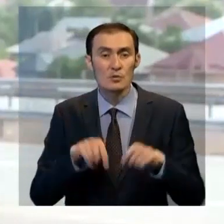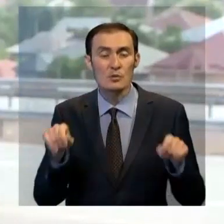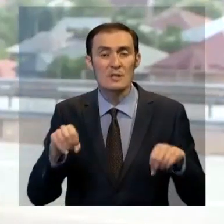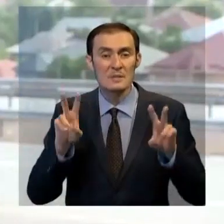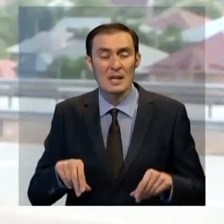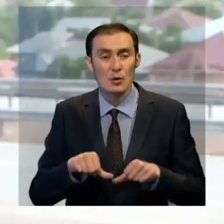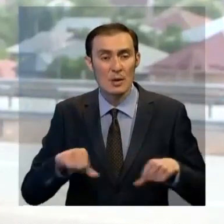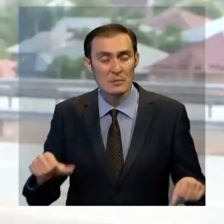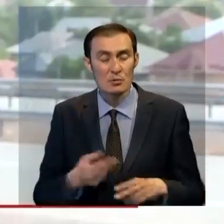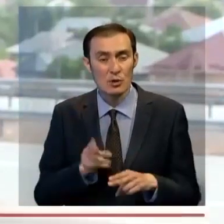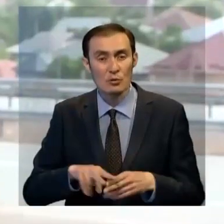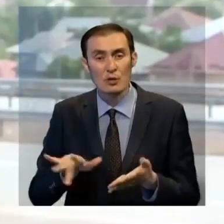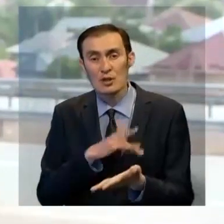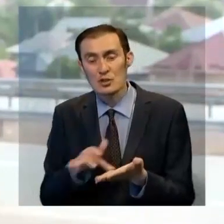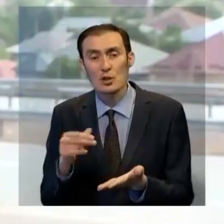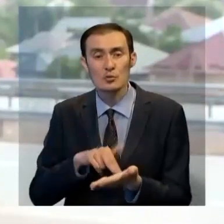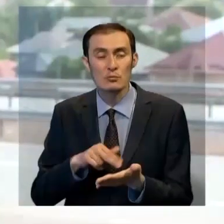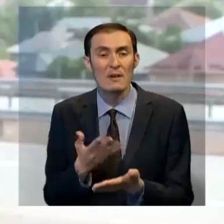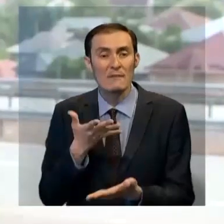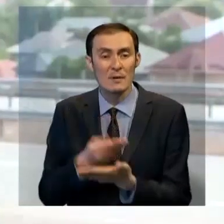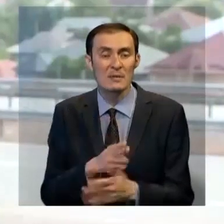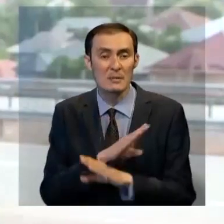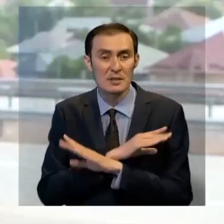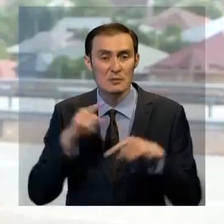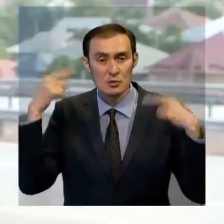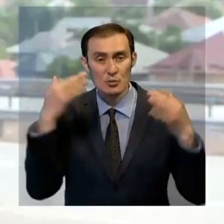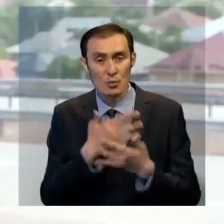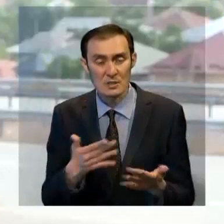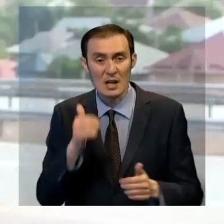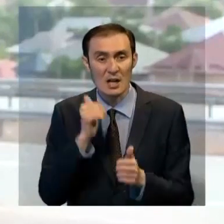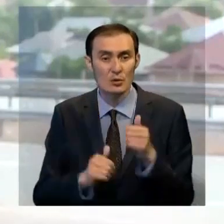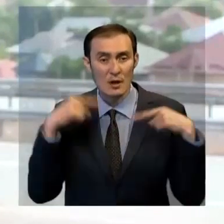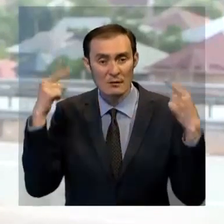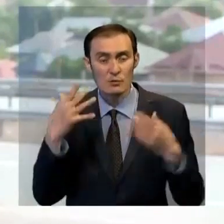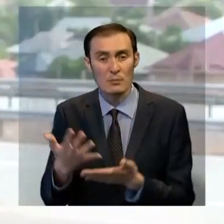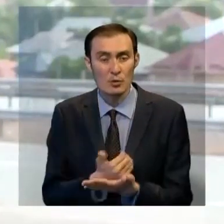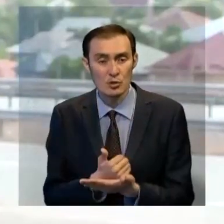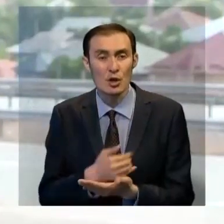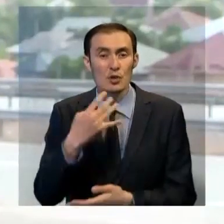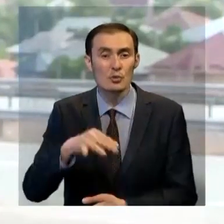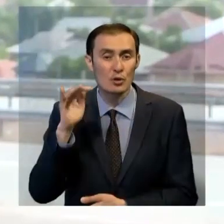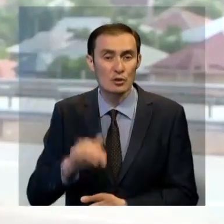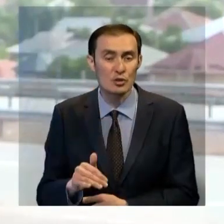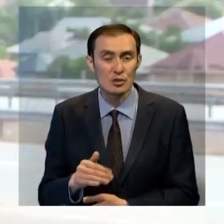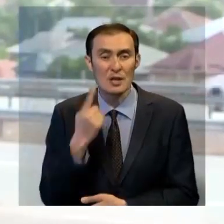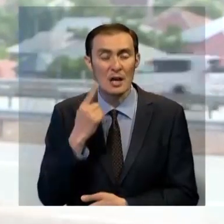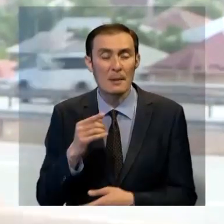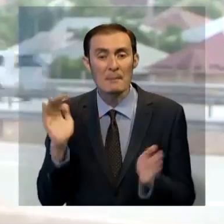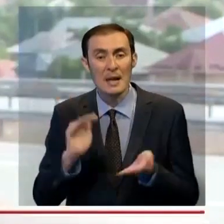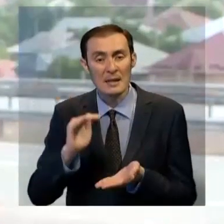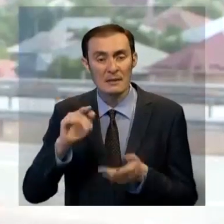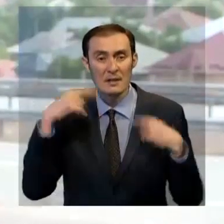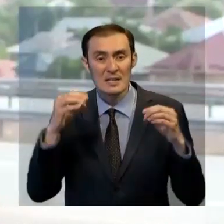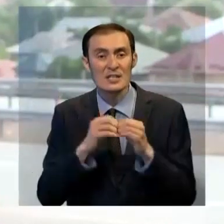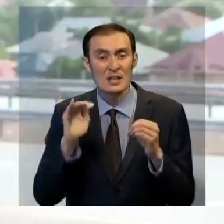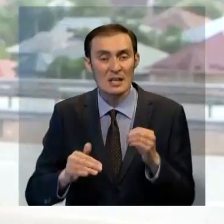специальную комиссию, которая рассчитала сумму выплат за погибший скот. За каждую овцу владельцы получат по 40 тысяч, за ягненка по 10